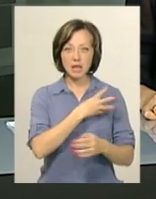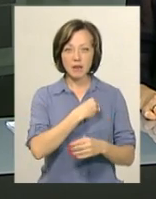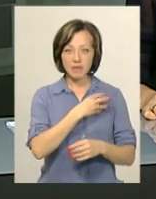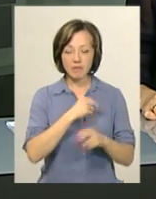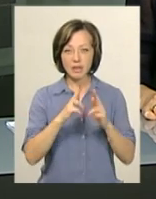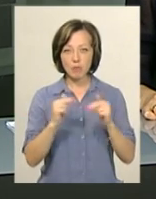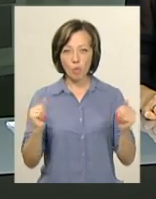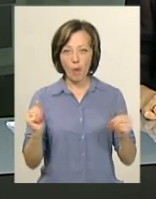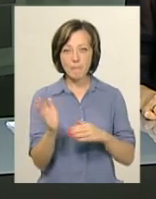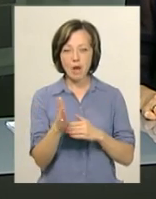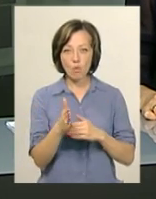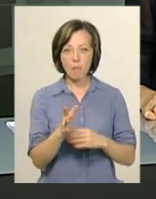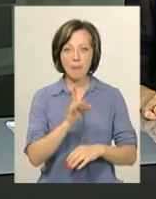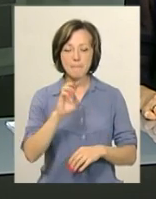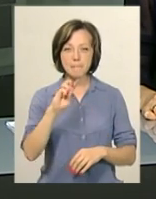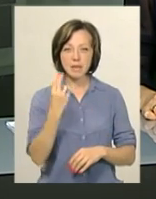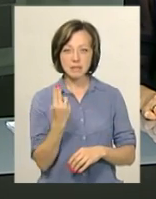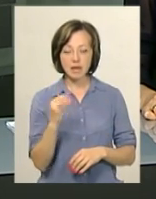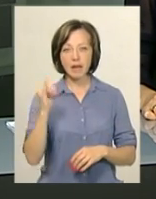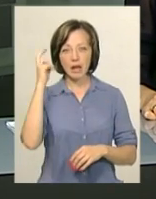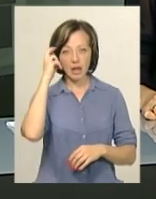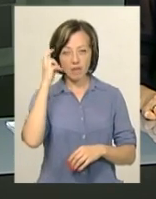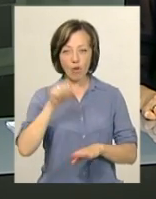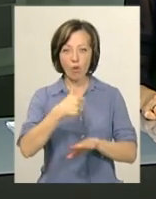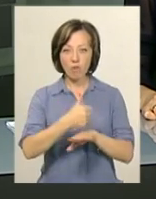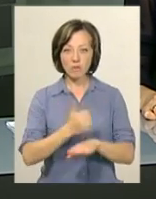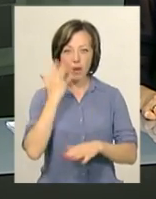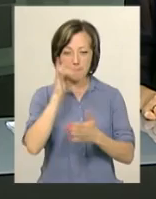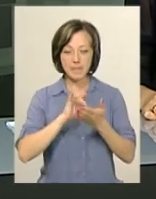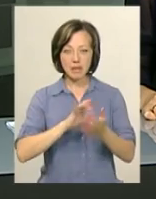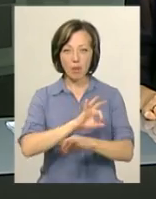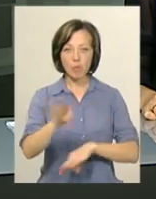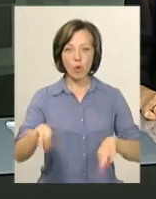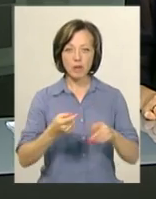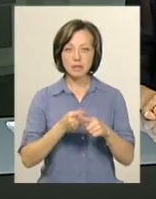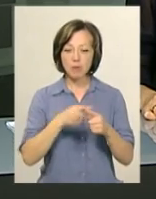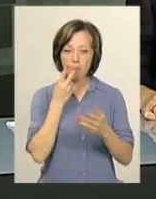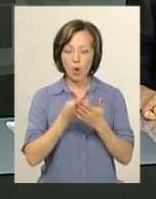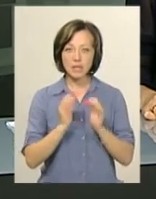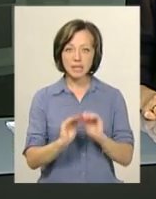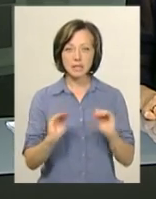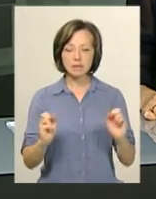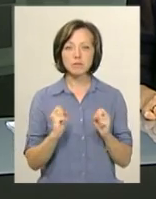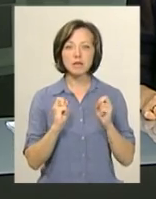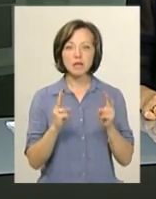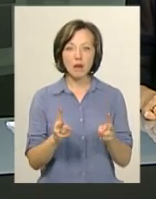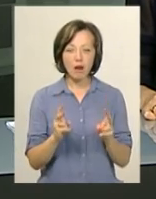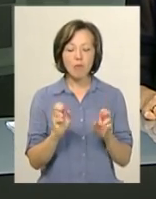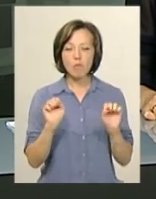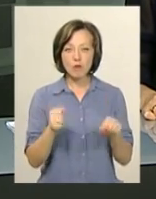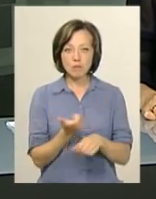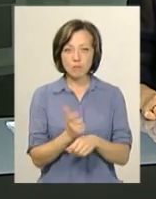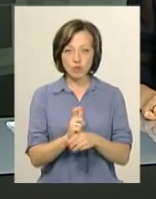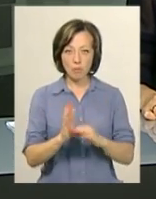Дніпро, Маріуполь, Біла Церква та Київ. Головна мета проєкту, каже Тетяна Люлька, – показати дітям якомога більше